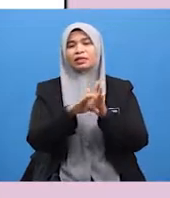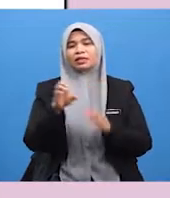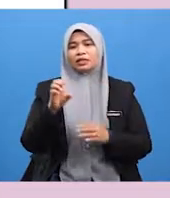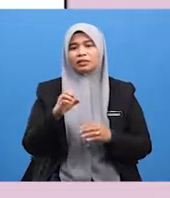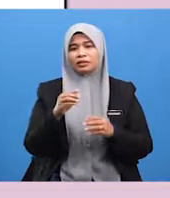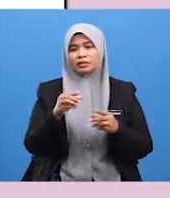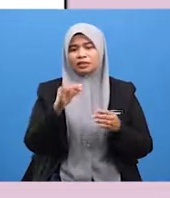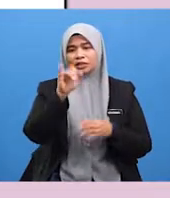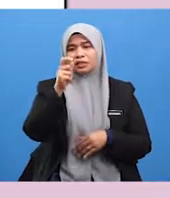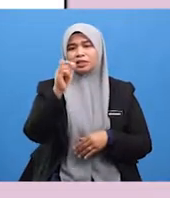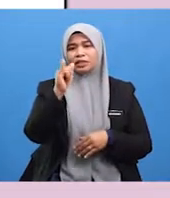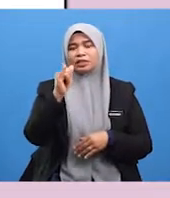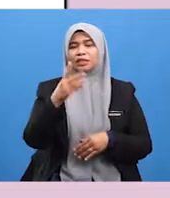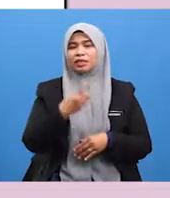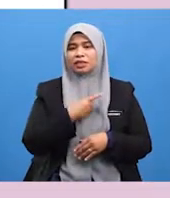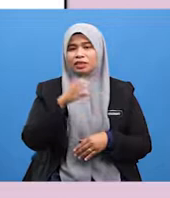Encik Muhammad.